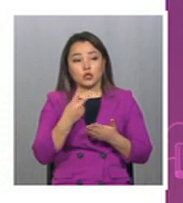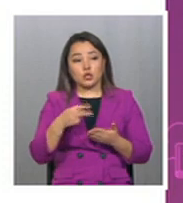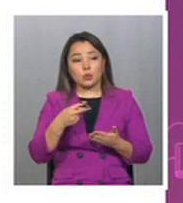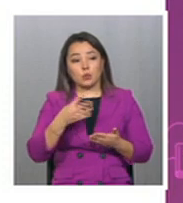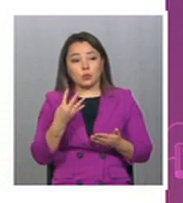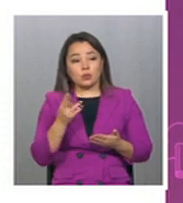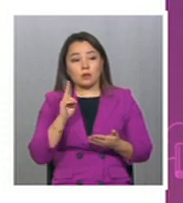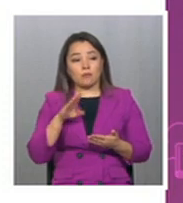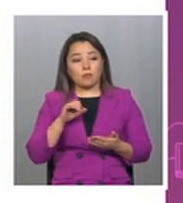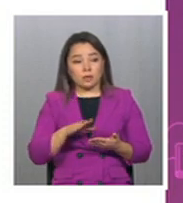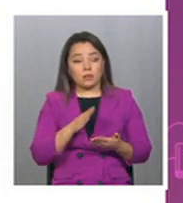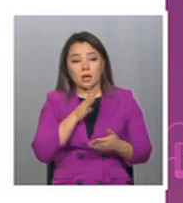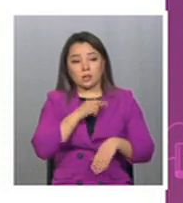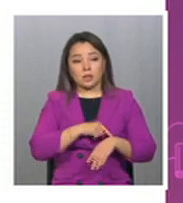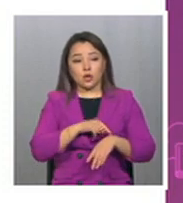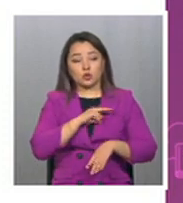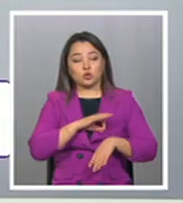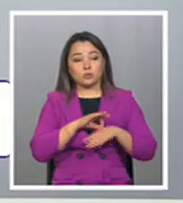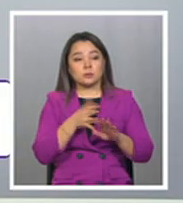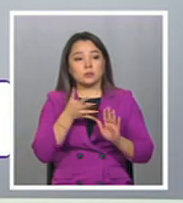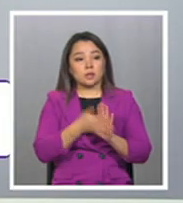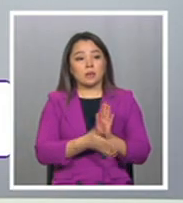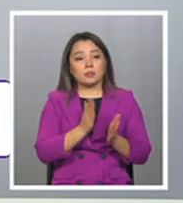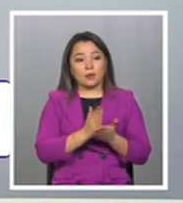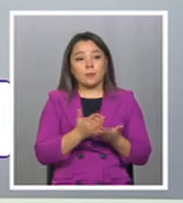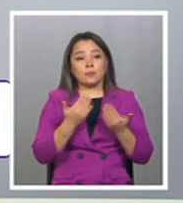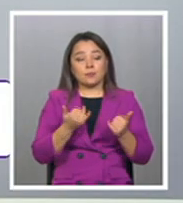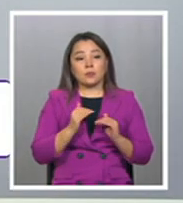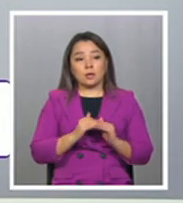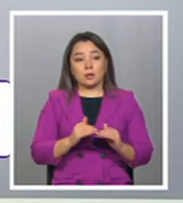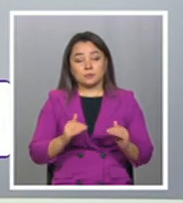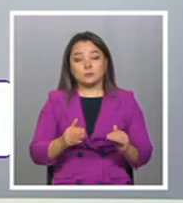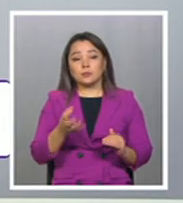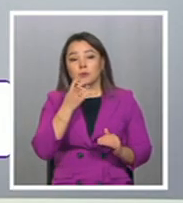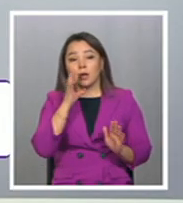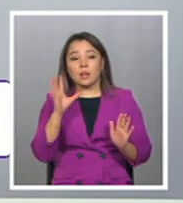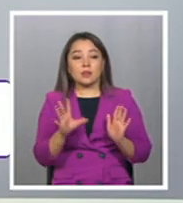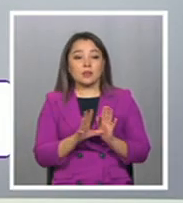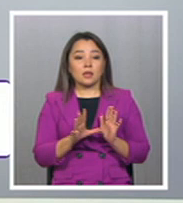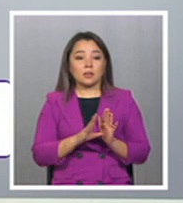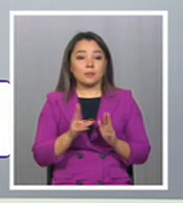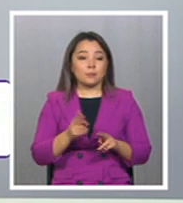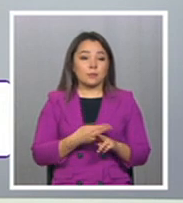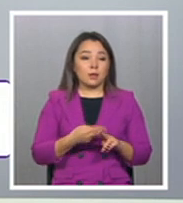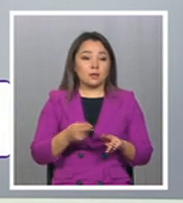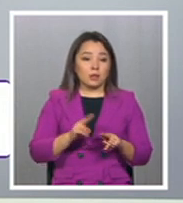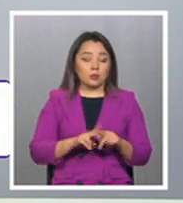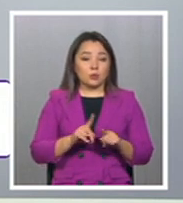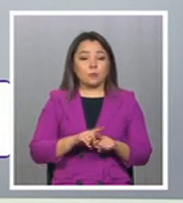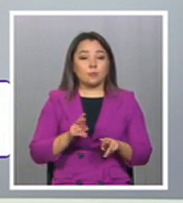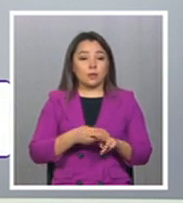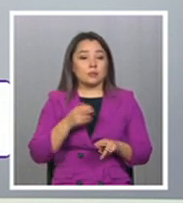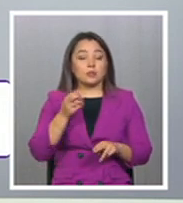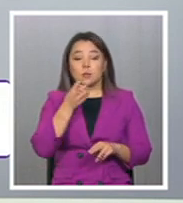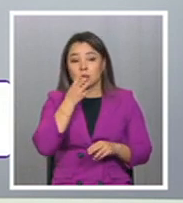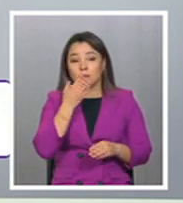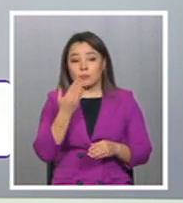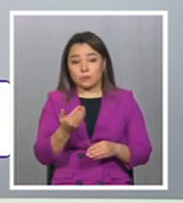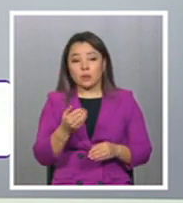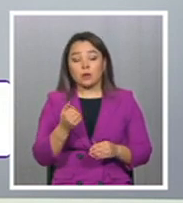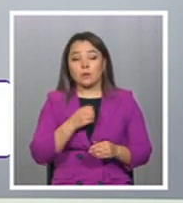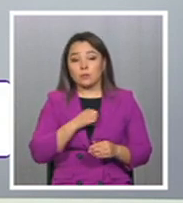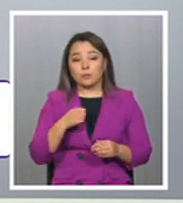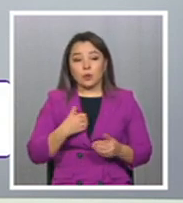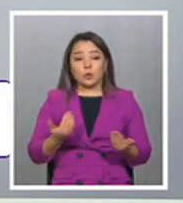киловатт сағатына жұмсайды. Балалар, жылу энергиясысыз, яғни жылусыз біз күніміз,